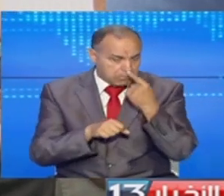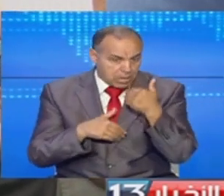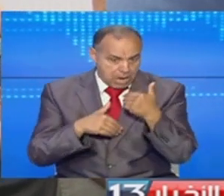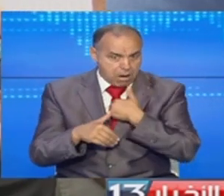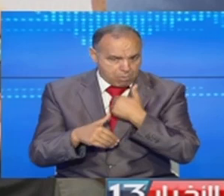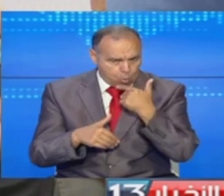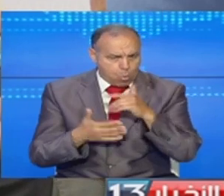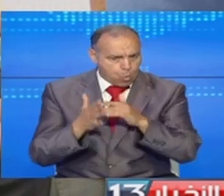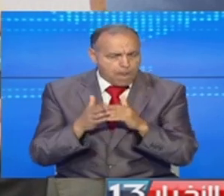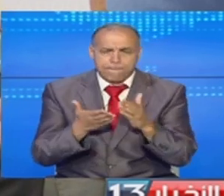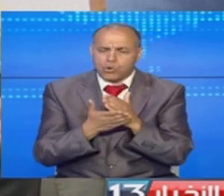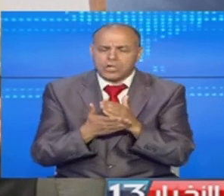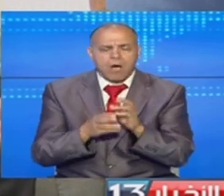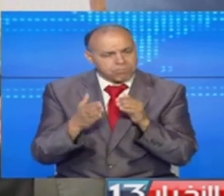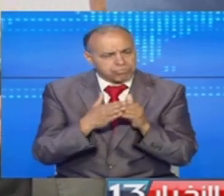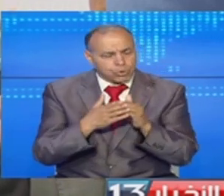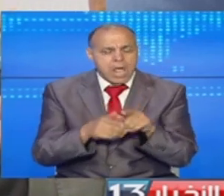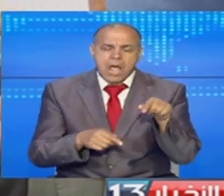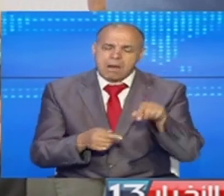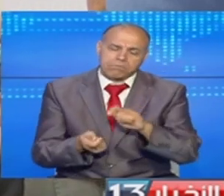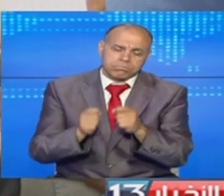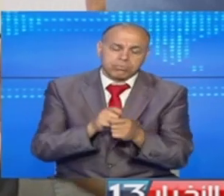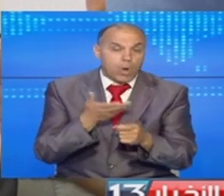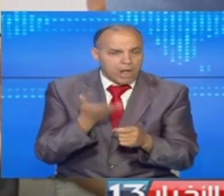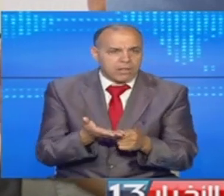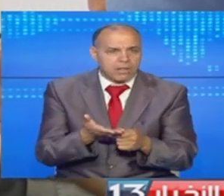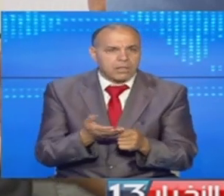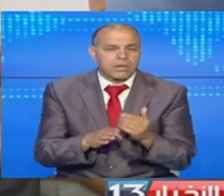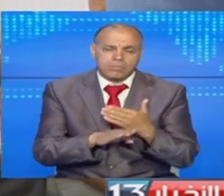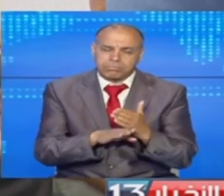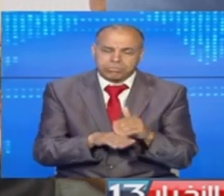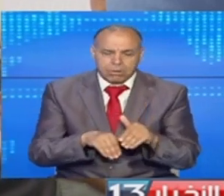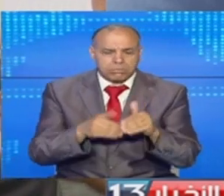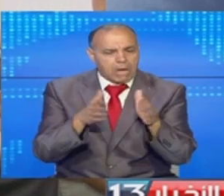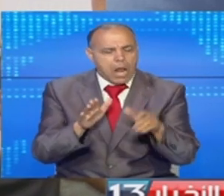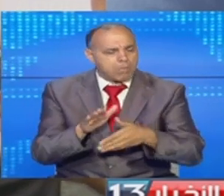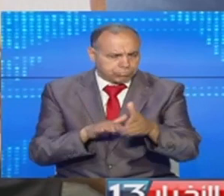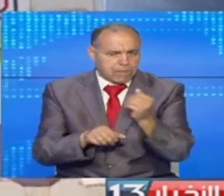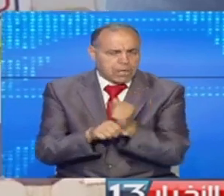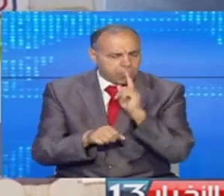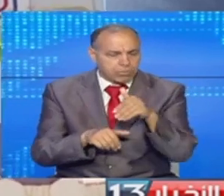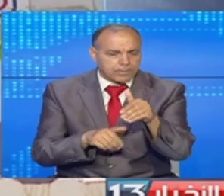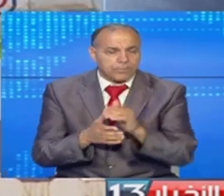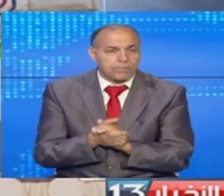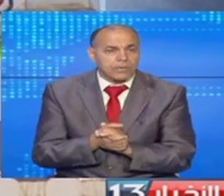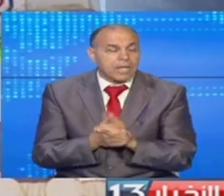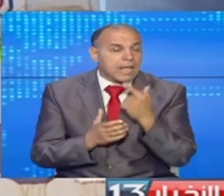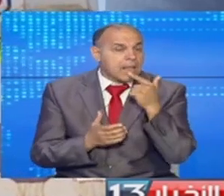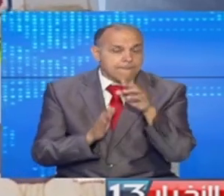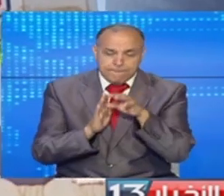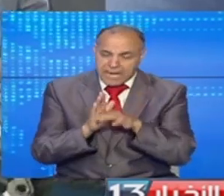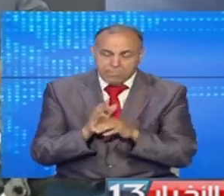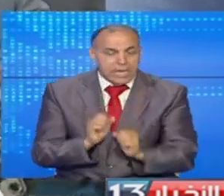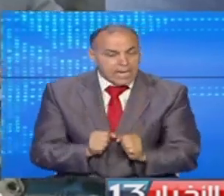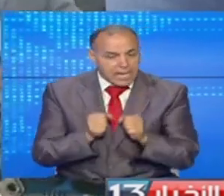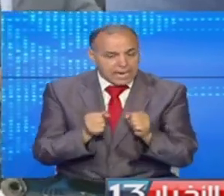أن كل المشاريع المعطلة أو الموجودة في الدرج سيتم إطلاق سراحها وسننفذها. يذكر أن برنامج